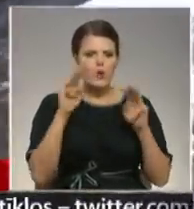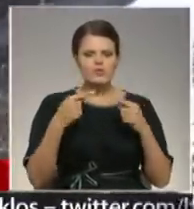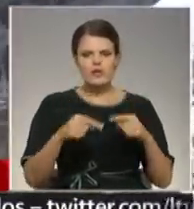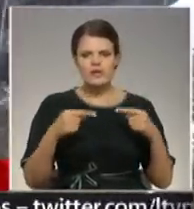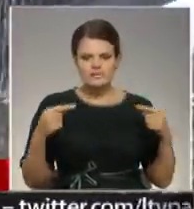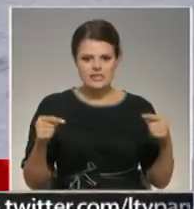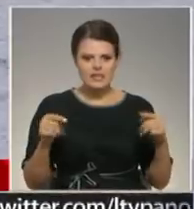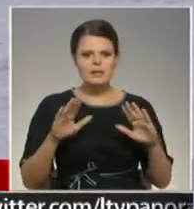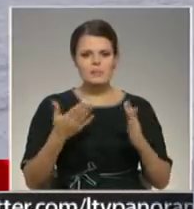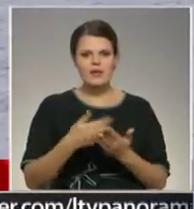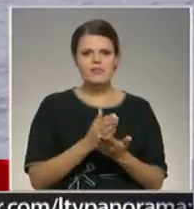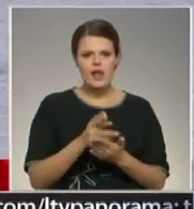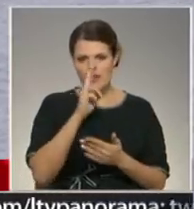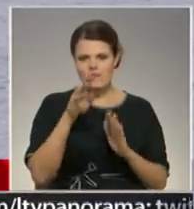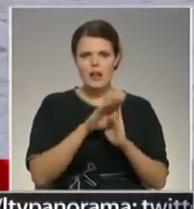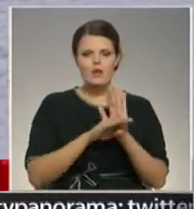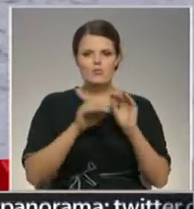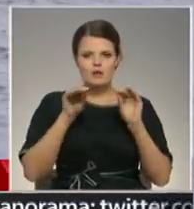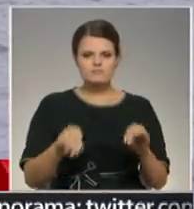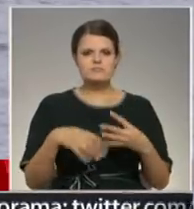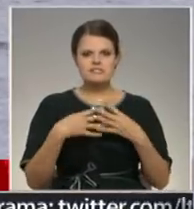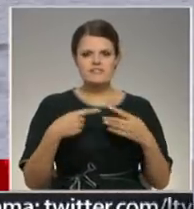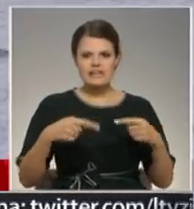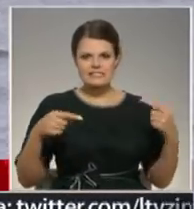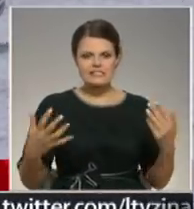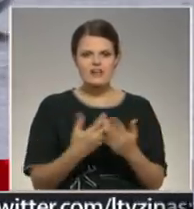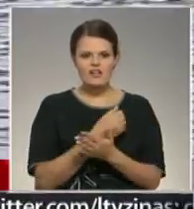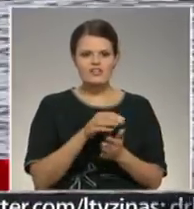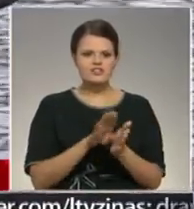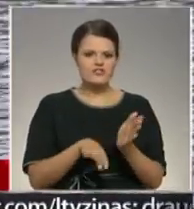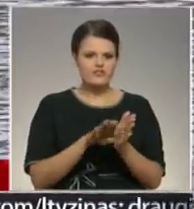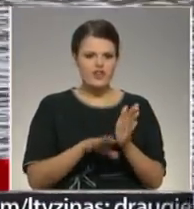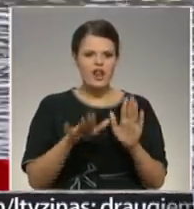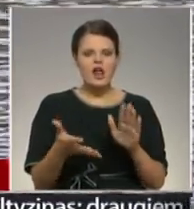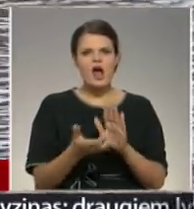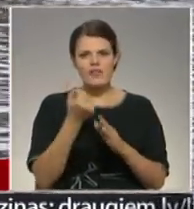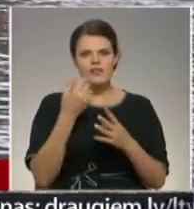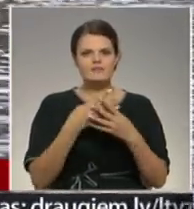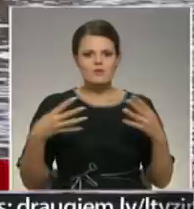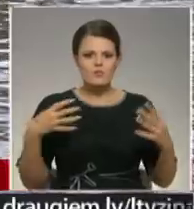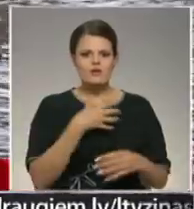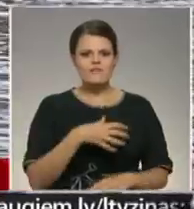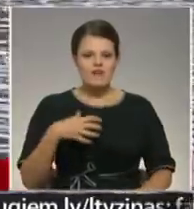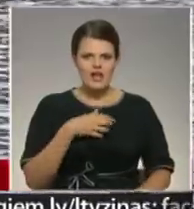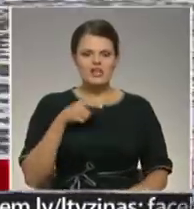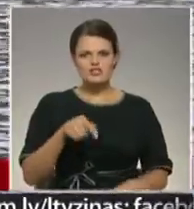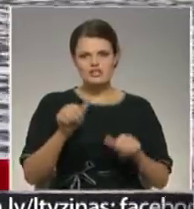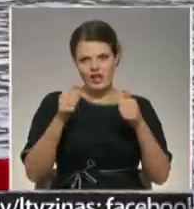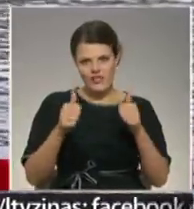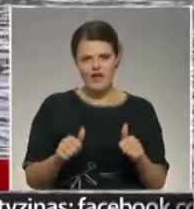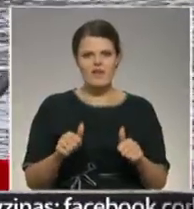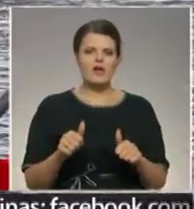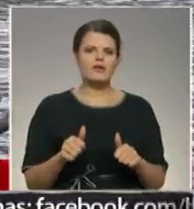kā ehalotus, bet daļa nelikumīgi ievietoto zvejas rīku tiek atrasta vienkāršāk. Lai atrast murdu, vajadzīgs šāda veida